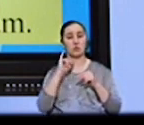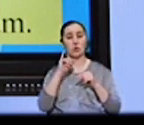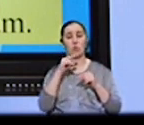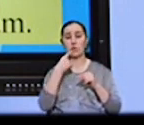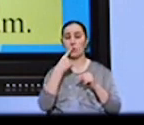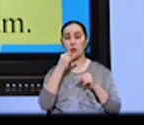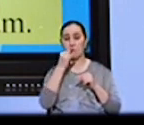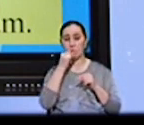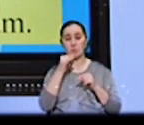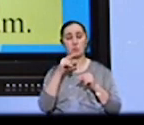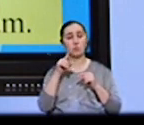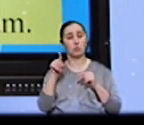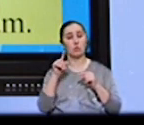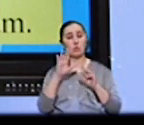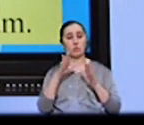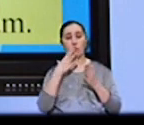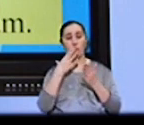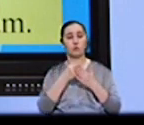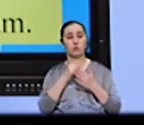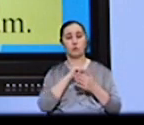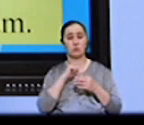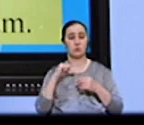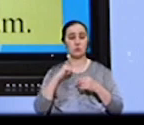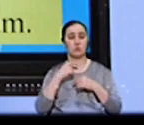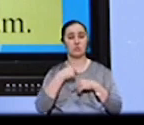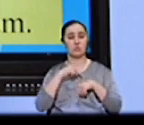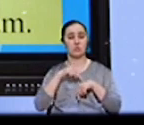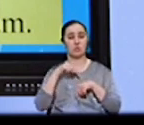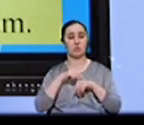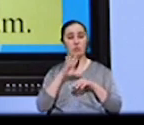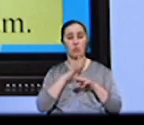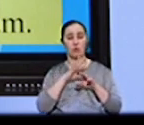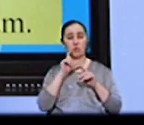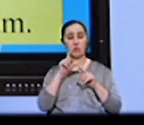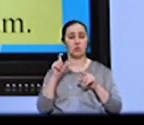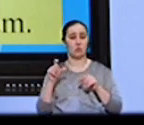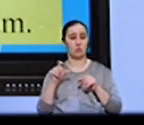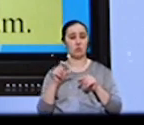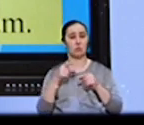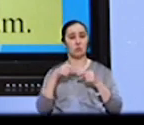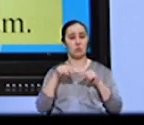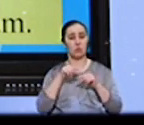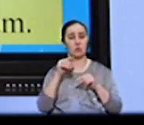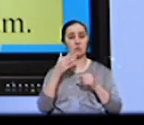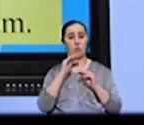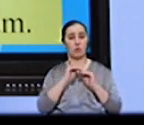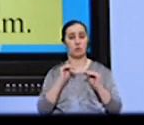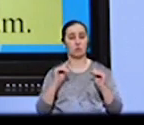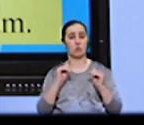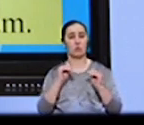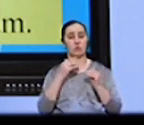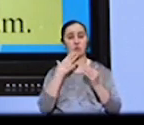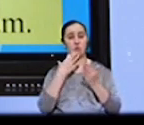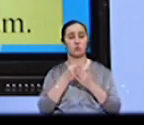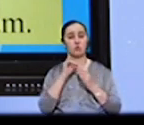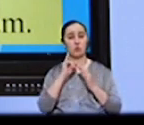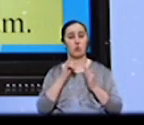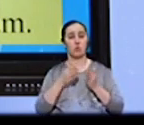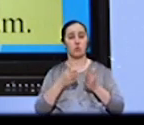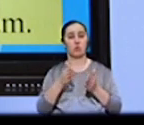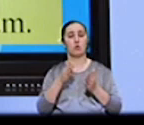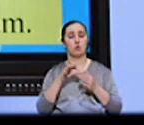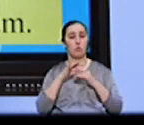yomon deya olmaymiz. Lekin ular o'zlarini mana shunday xislatlarga ega bo'lgan insonlar. Ular bolajonlarimizni yomon